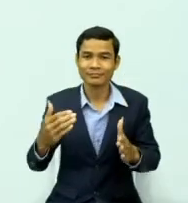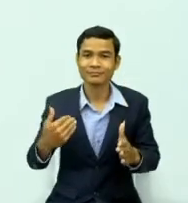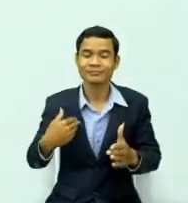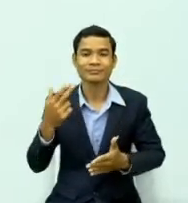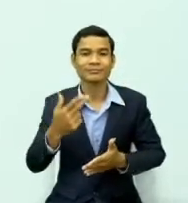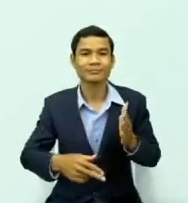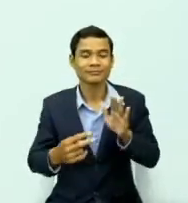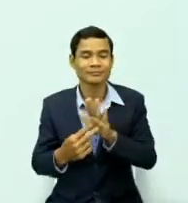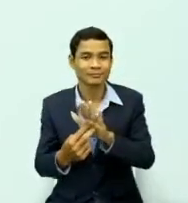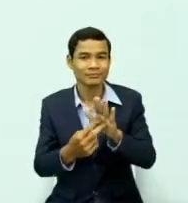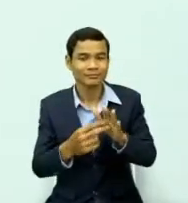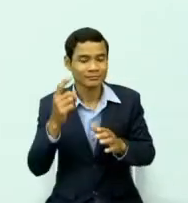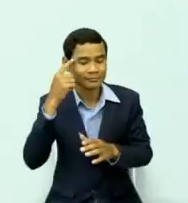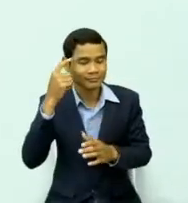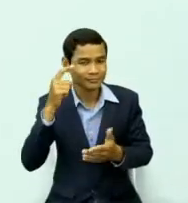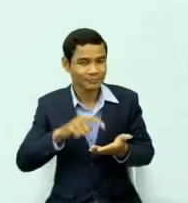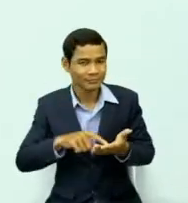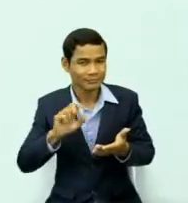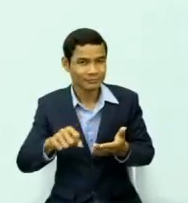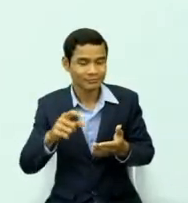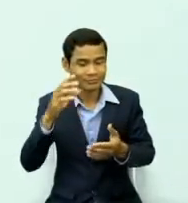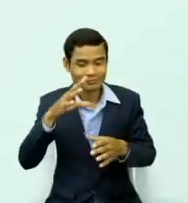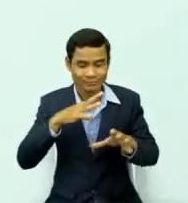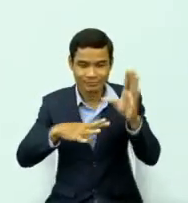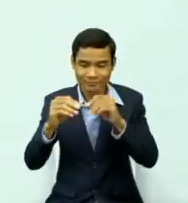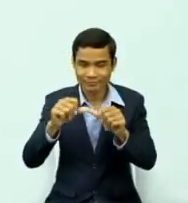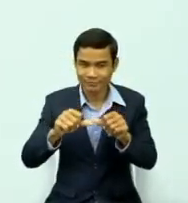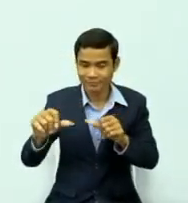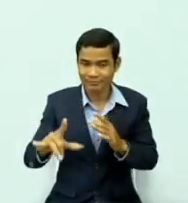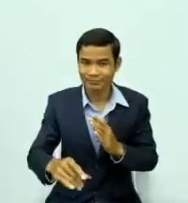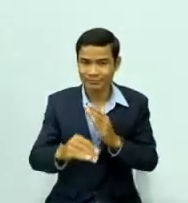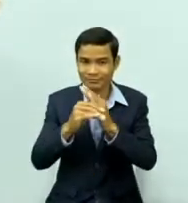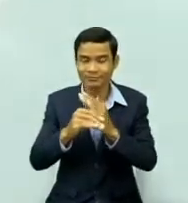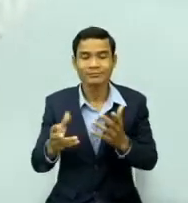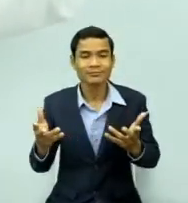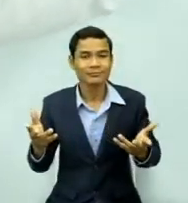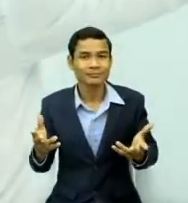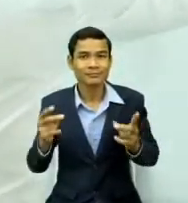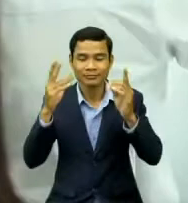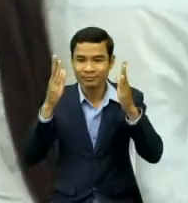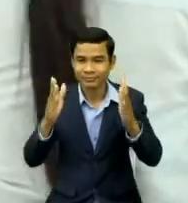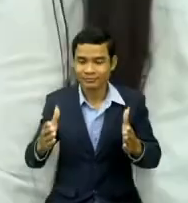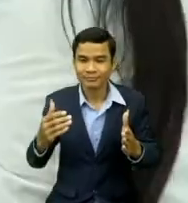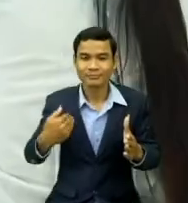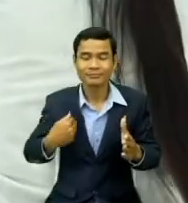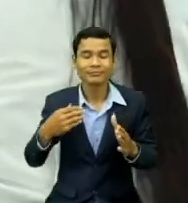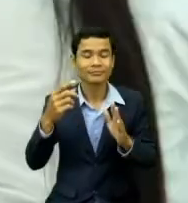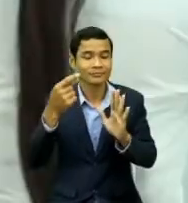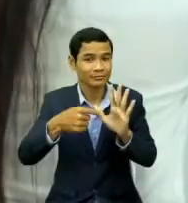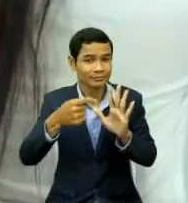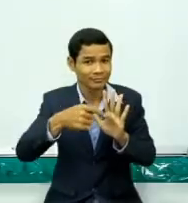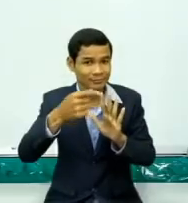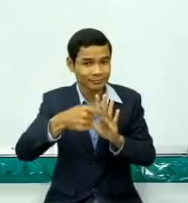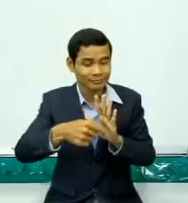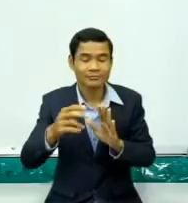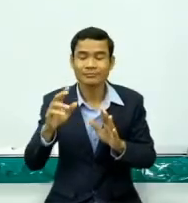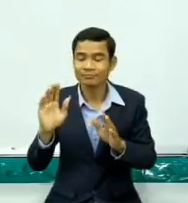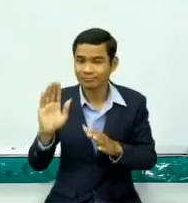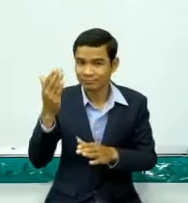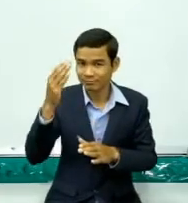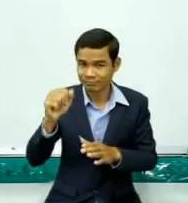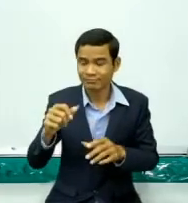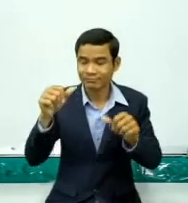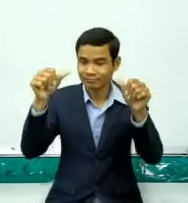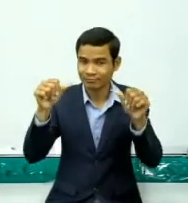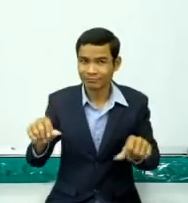con scott xong qua tặng ở khné chà ai lần này nè con đừng miên sạ mua chủng nguồn chạm bận nơi lơ